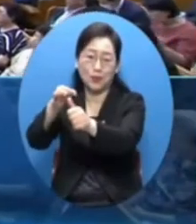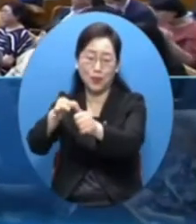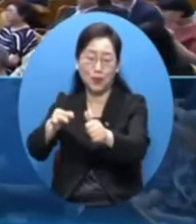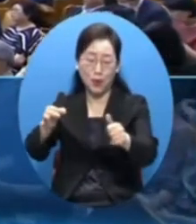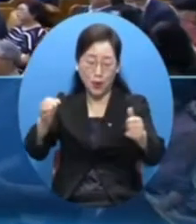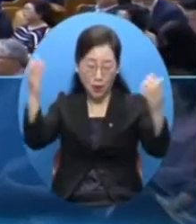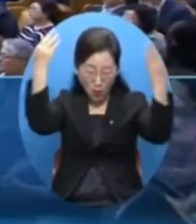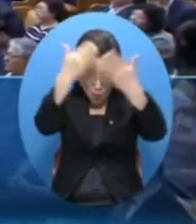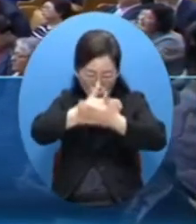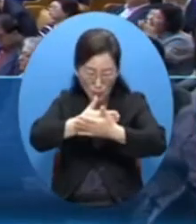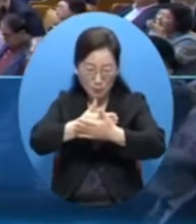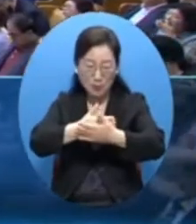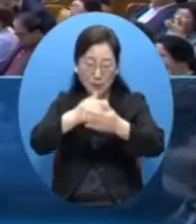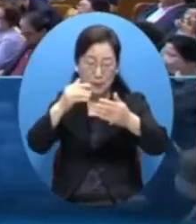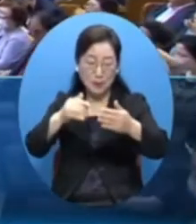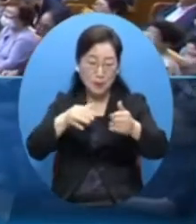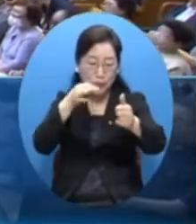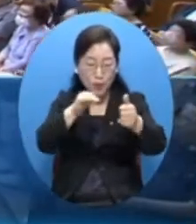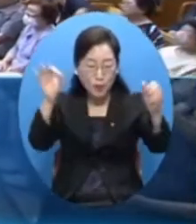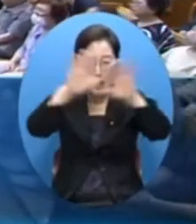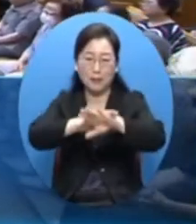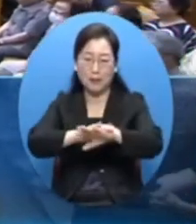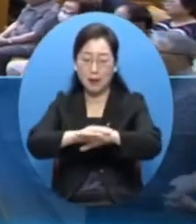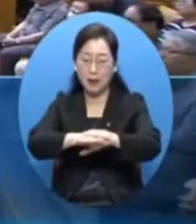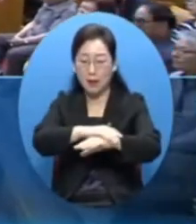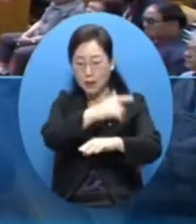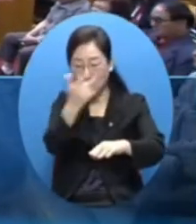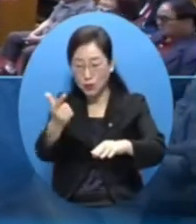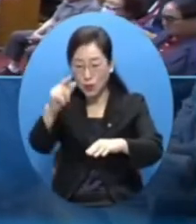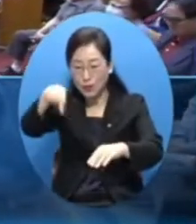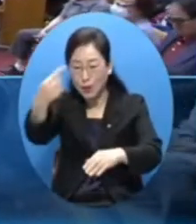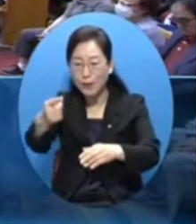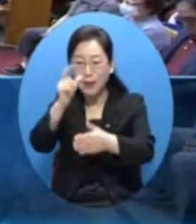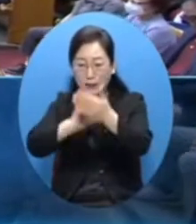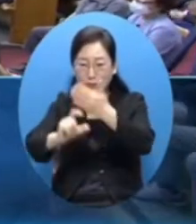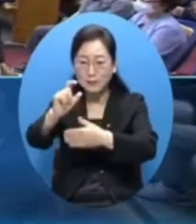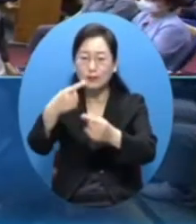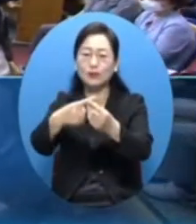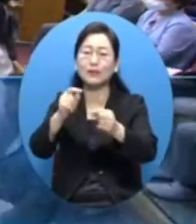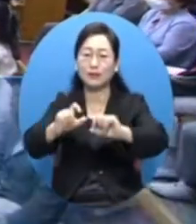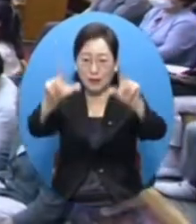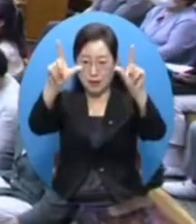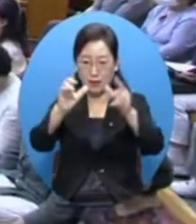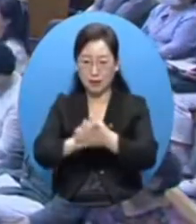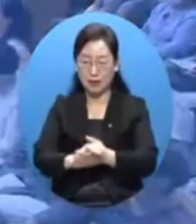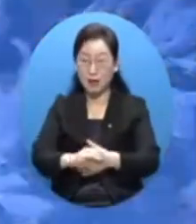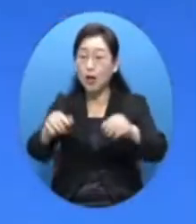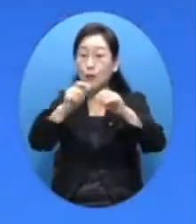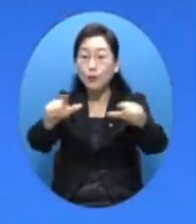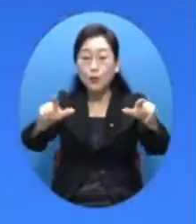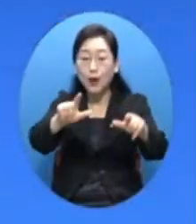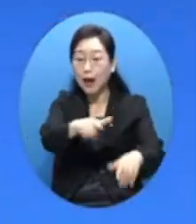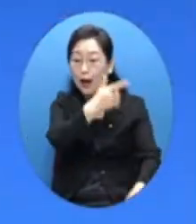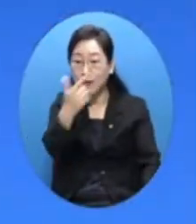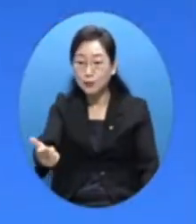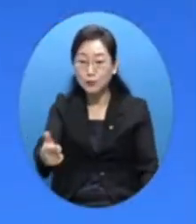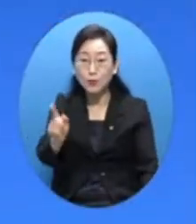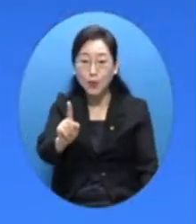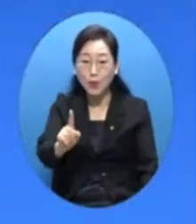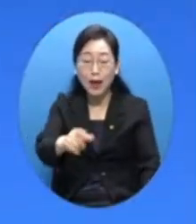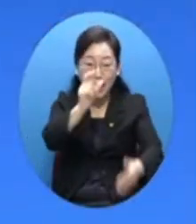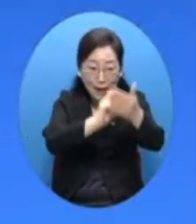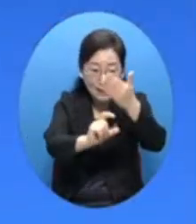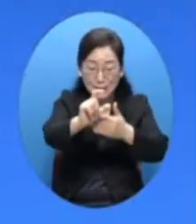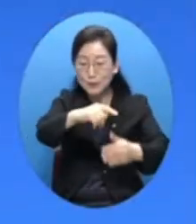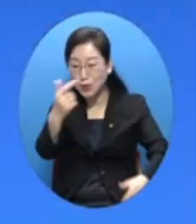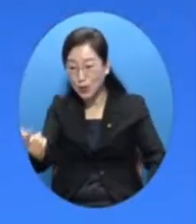어둠을 밤이라 부르시니라. 저녁이 되고 아침이 되니 이는 첫째 날이니라. 우리가 보통 하루를 말할 때 아침이 되고 저녁이